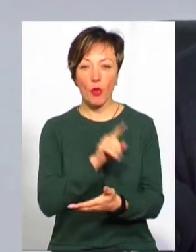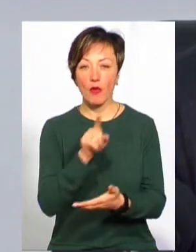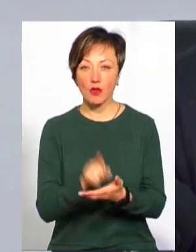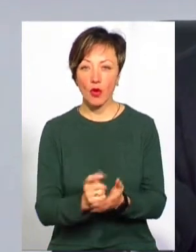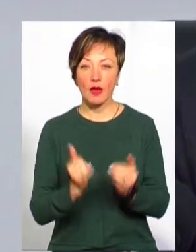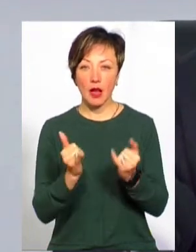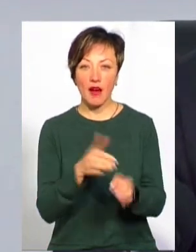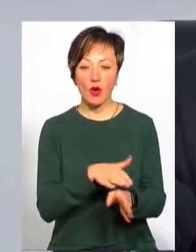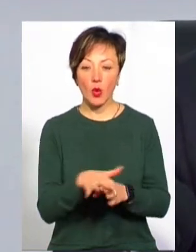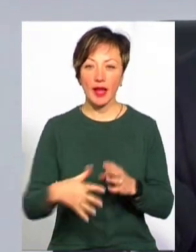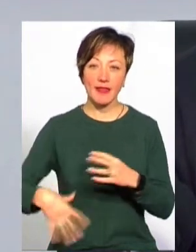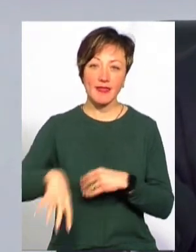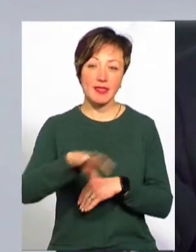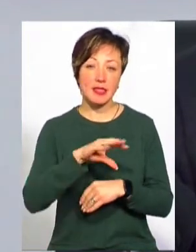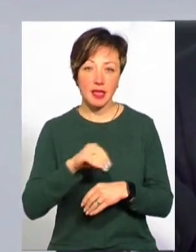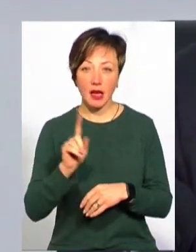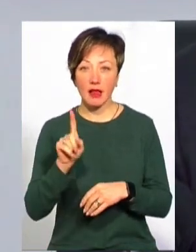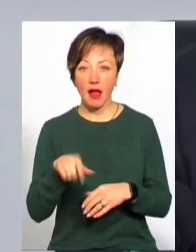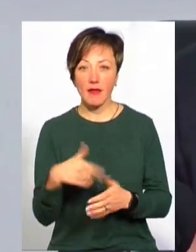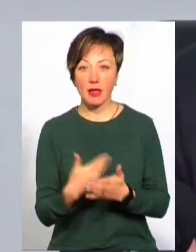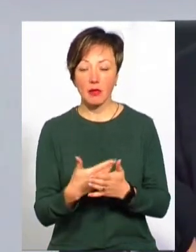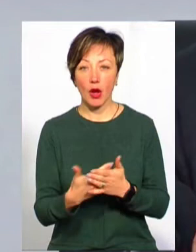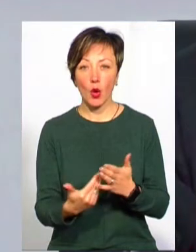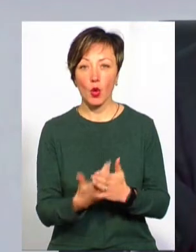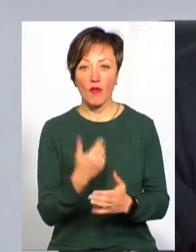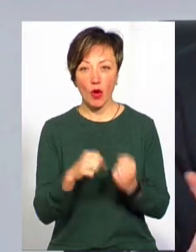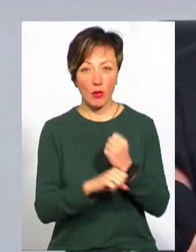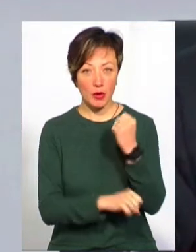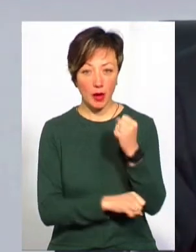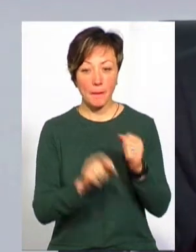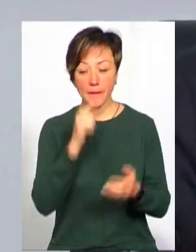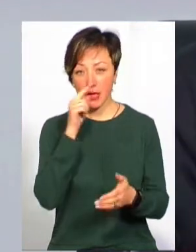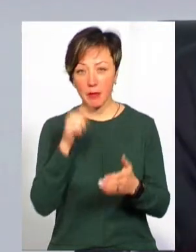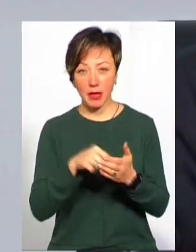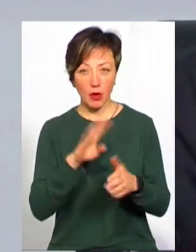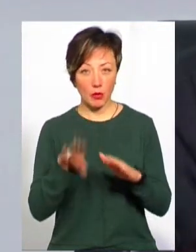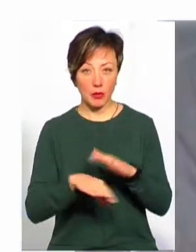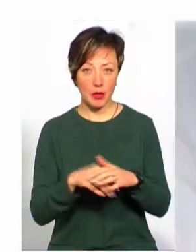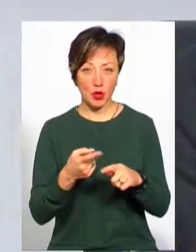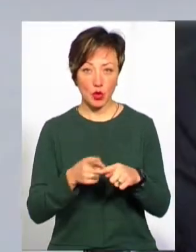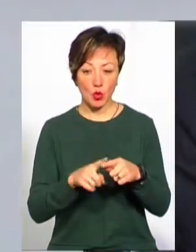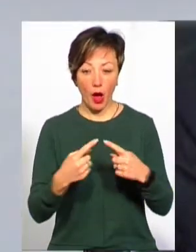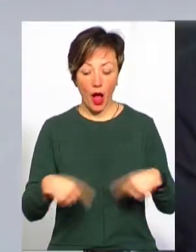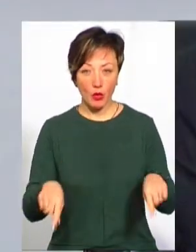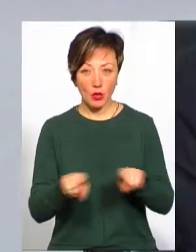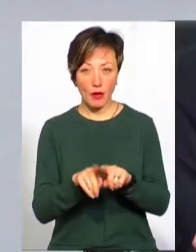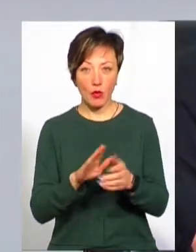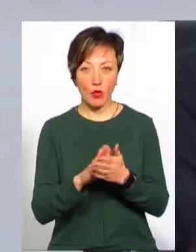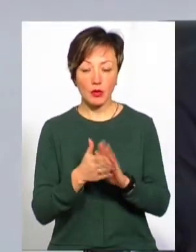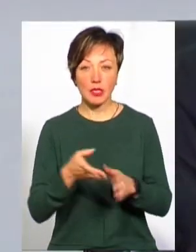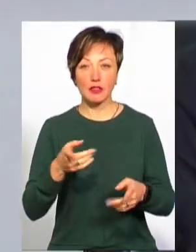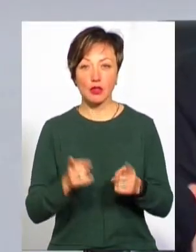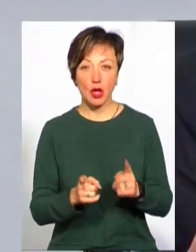для виконання всіх. Навіть, наприклад, нових робітників, вони підпадають під цю галузеву угоду. Звичайно, профспілки